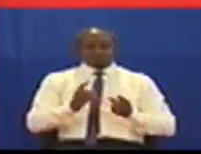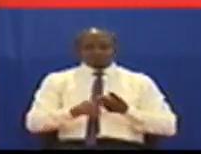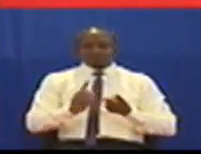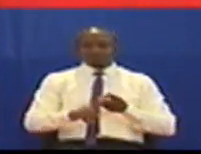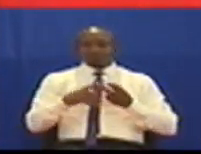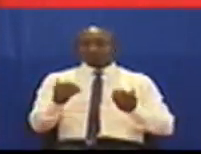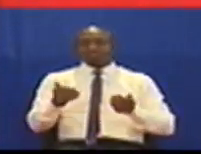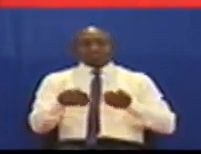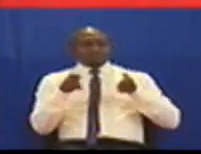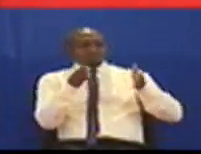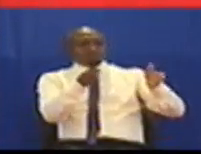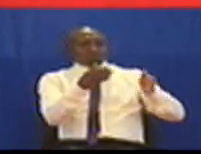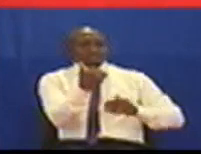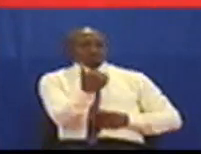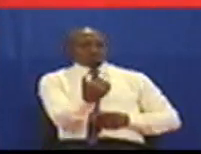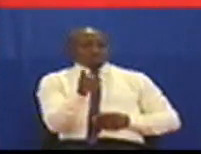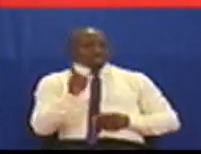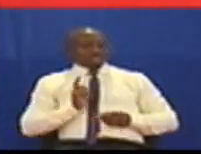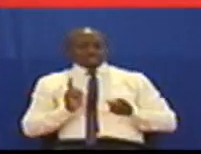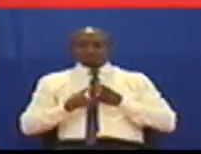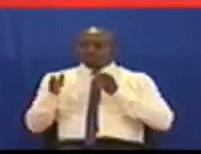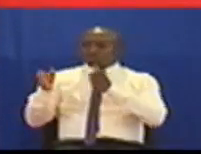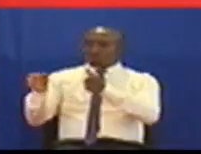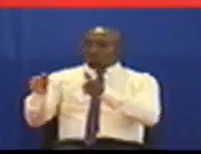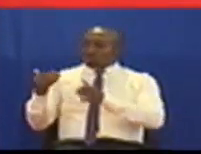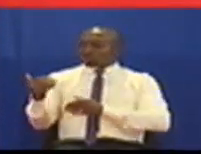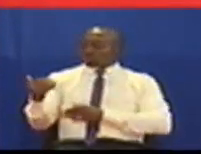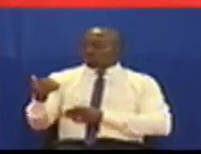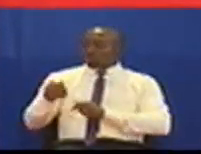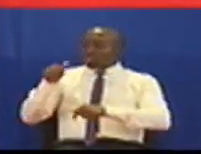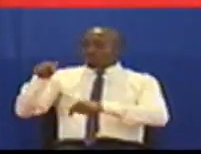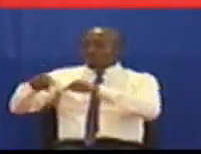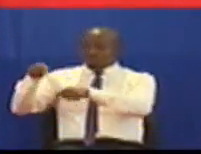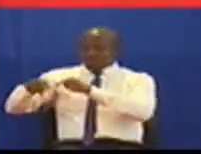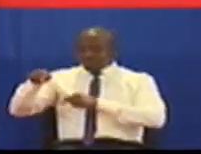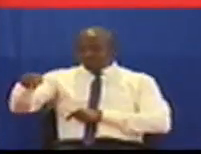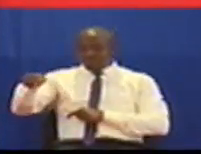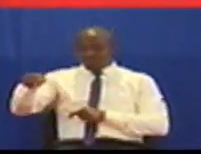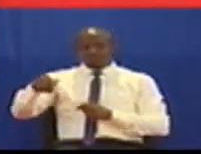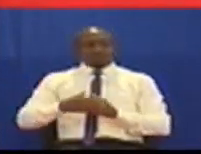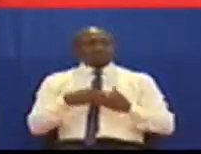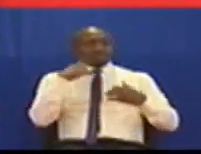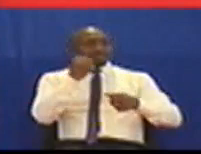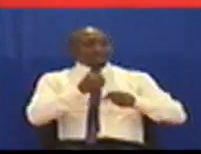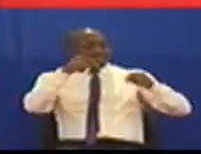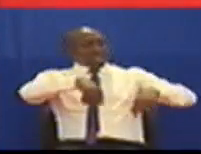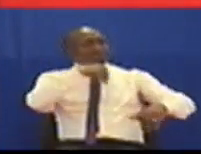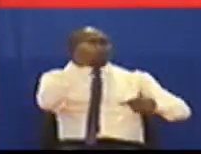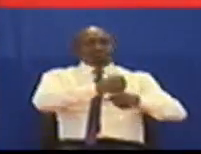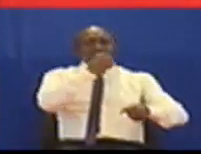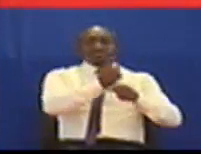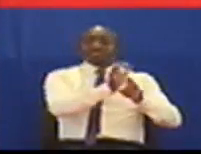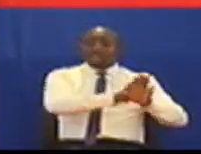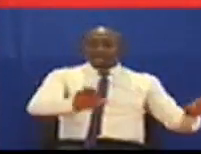cha kuhifadhi watoto wa kike, lakini pia chumba cha kuhifadhi watoto wenye ulemavu. Kazi tuliifanya. Lakini